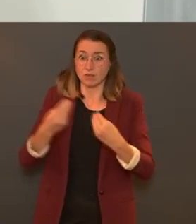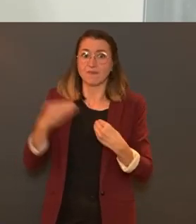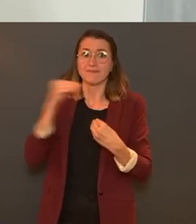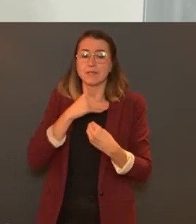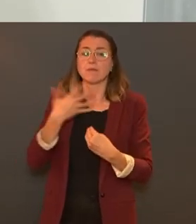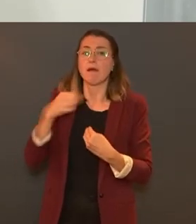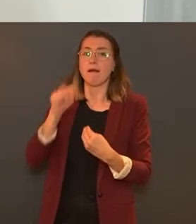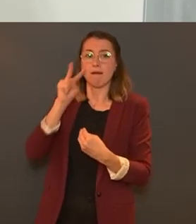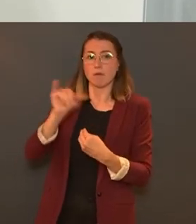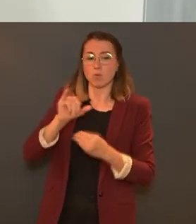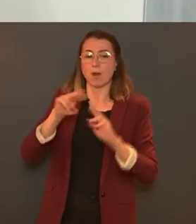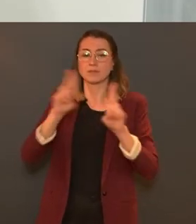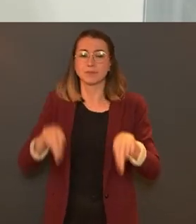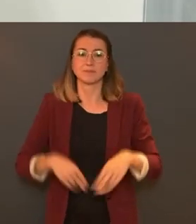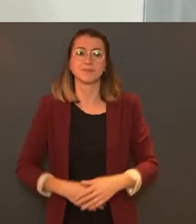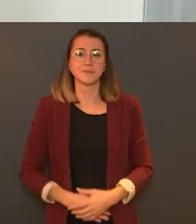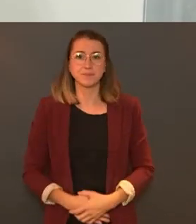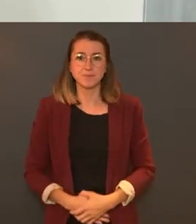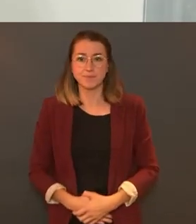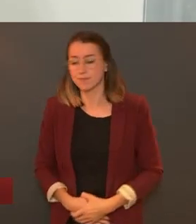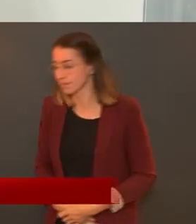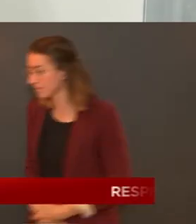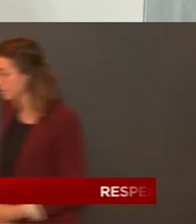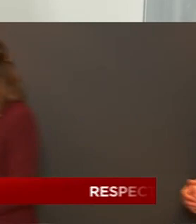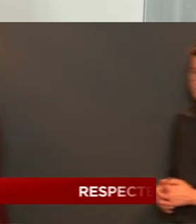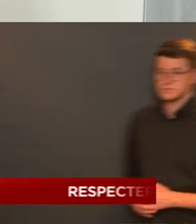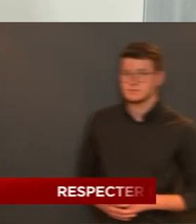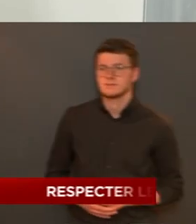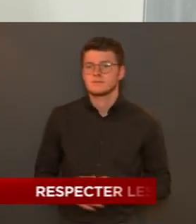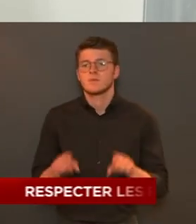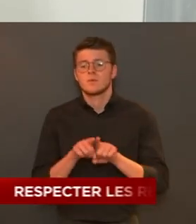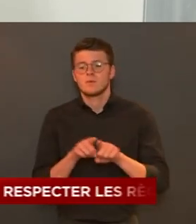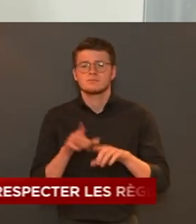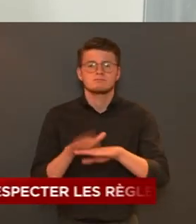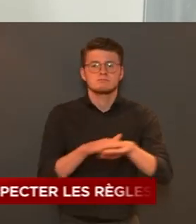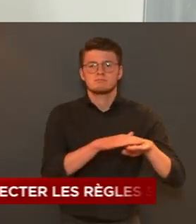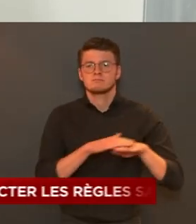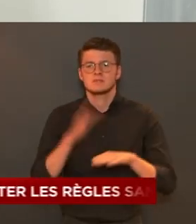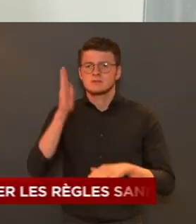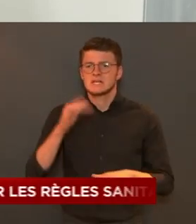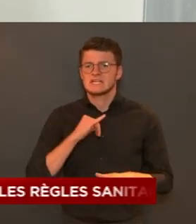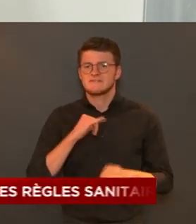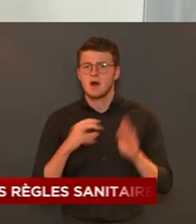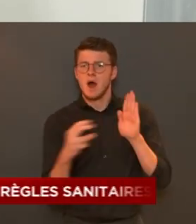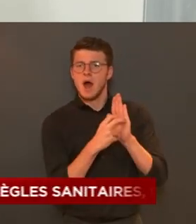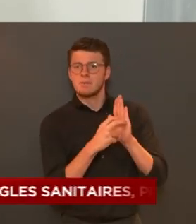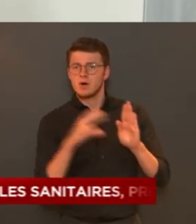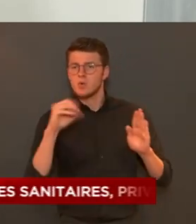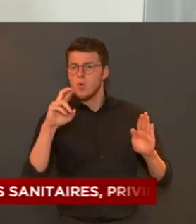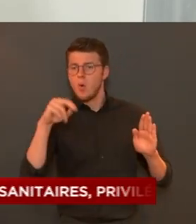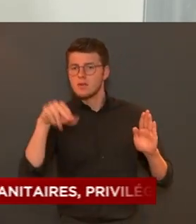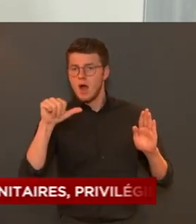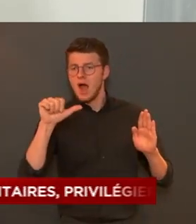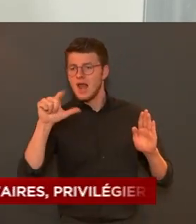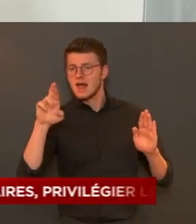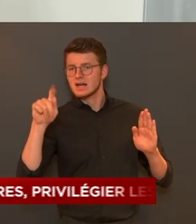Daarnaast herinner ik u eraan. En plus de tout cela, je vous rappelle aussi que l'application mobile Corona Alert sera